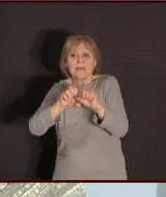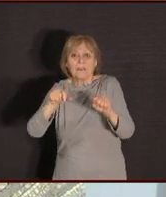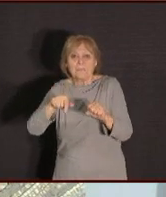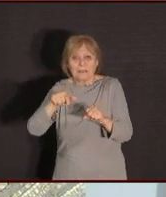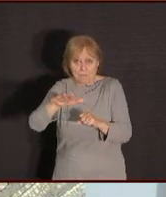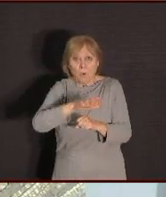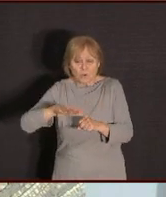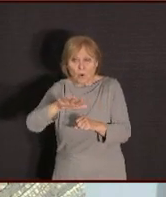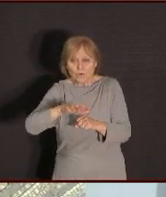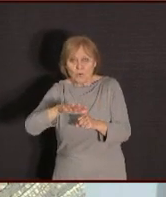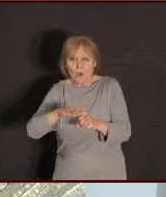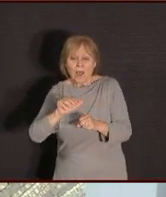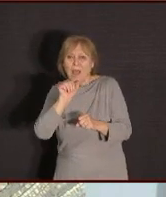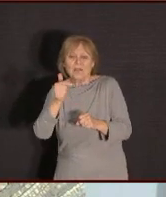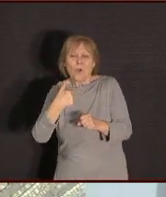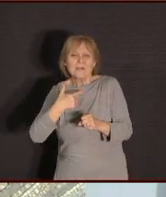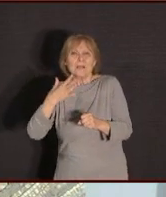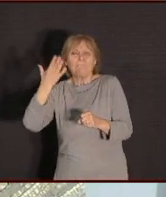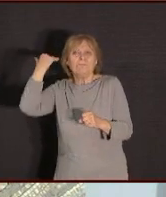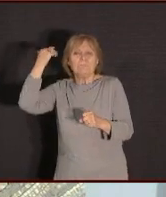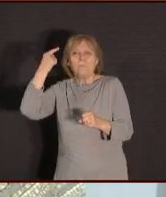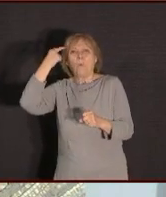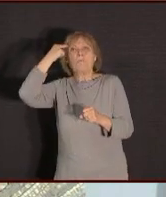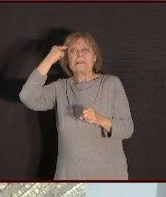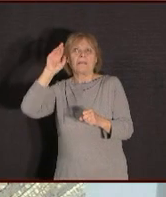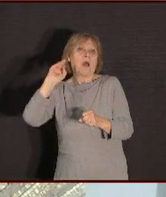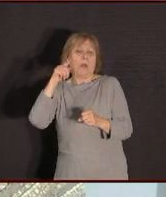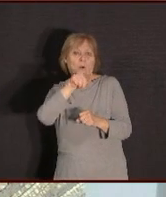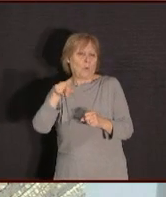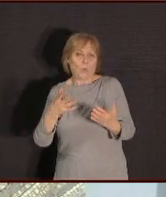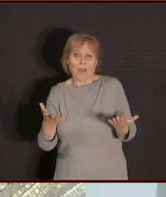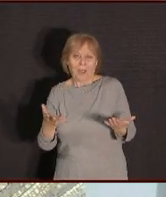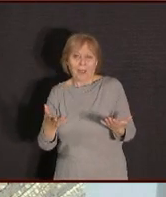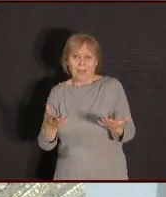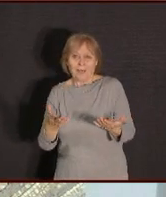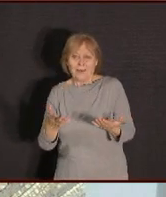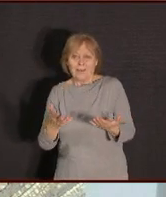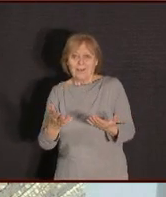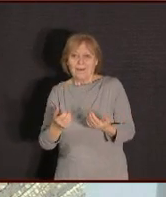nikoli nisem pomislila na njih. In